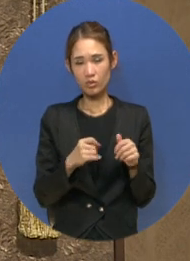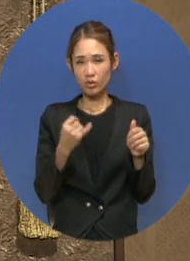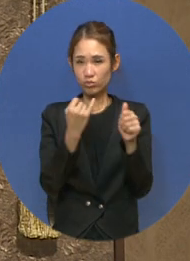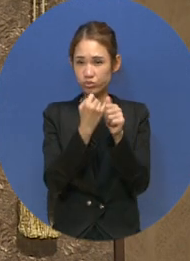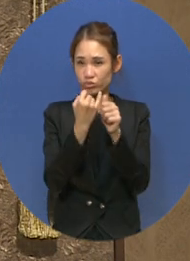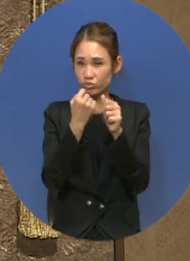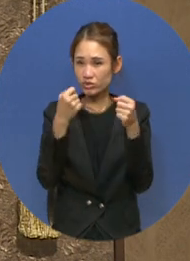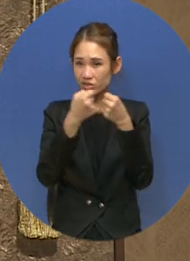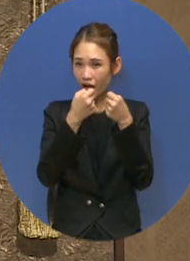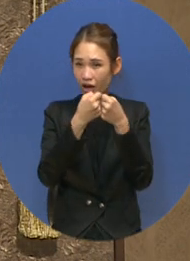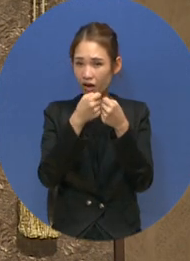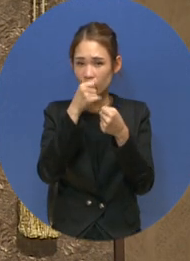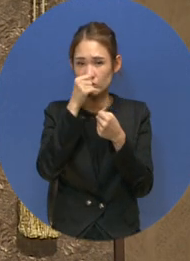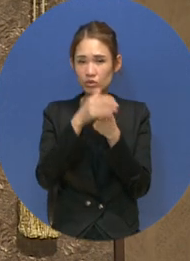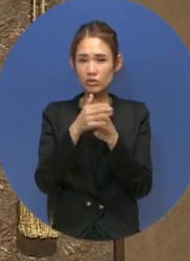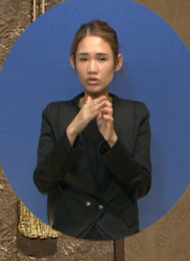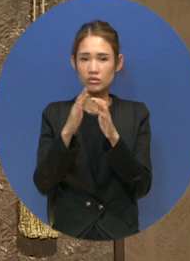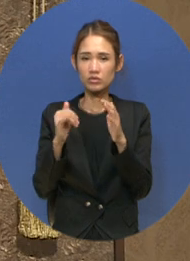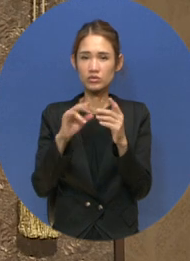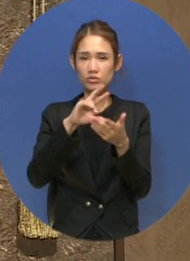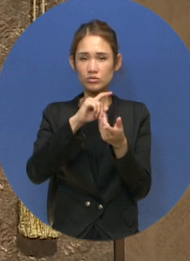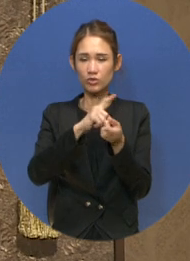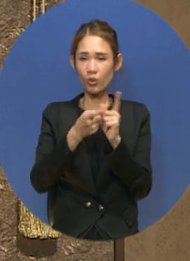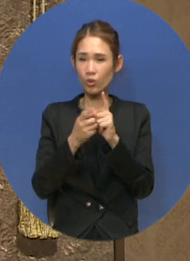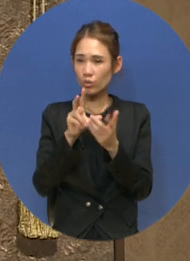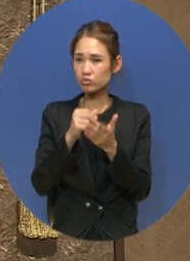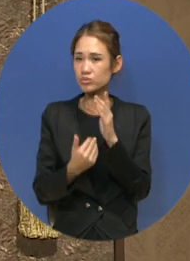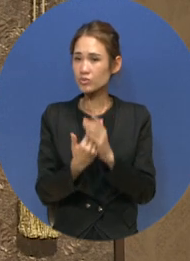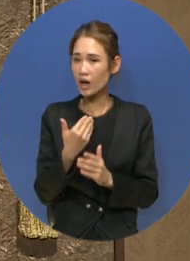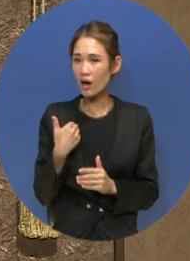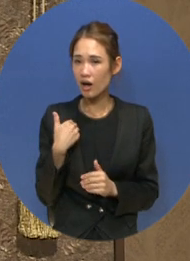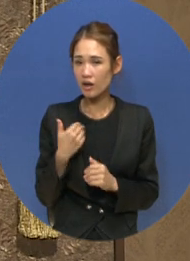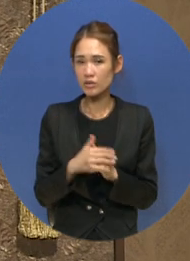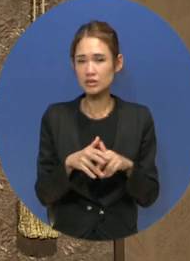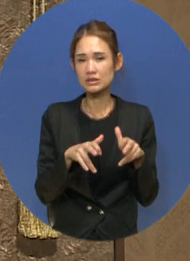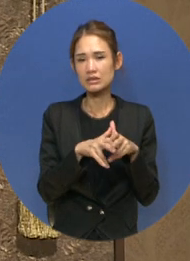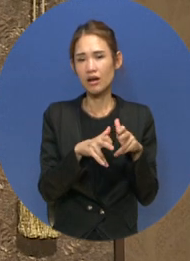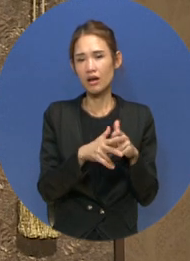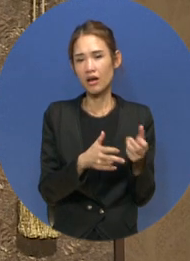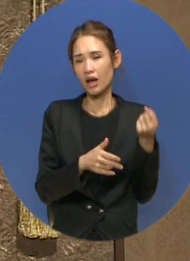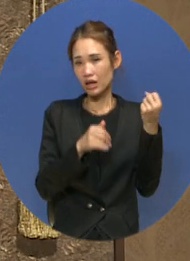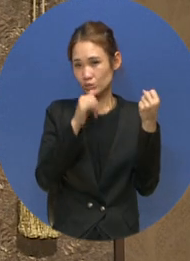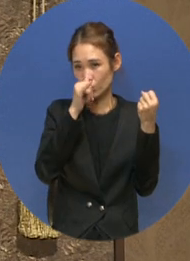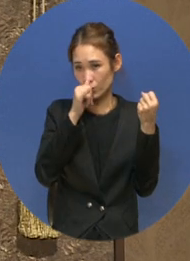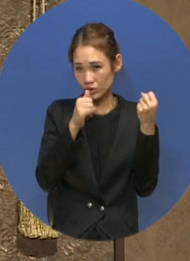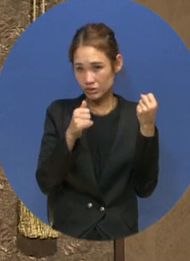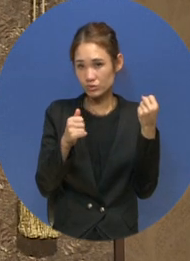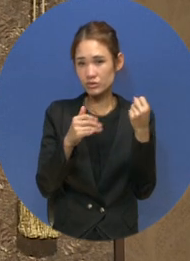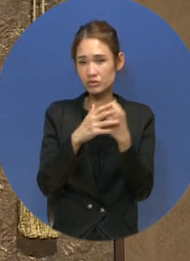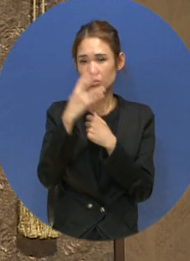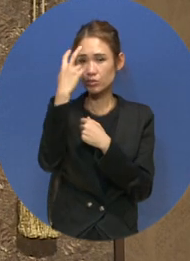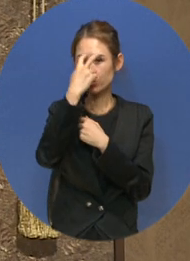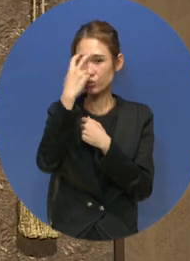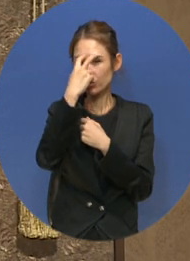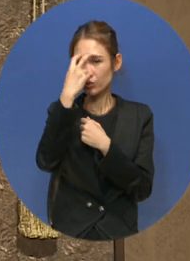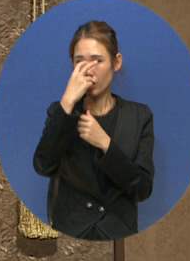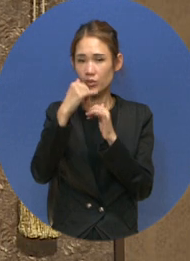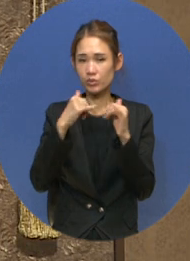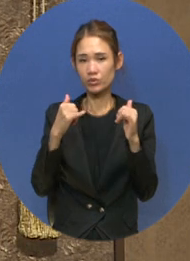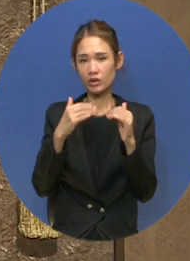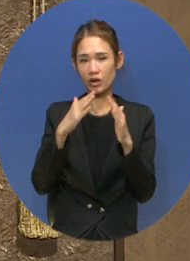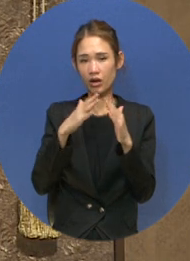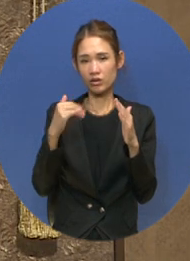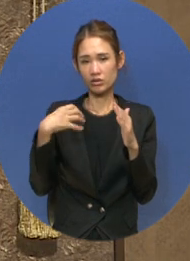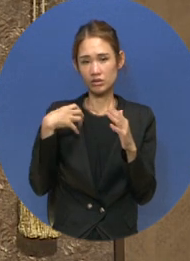하고 가족들끼리도 트러블이 생길 수 있는데 특히 장애를 갖고 있는 분들을 보살펴야 되는